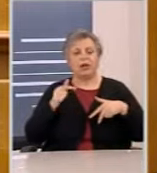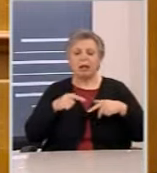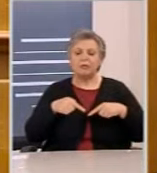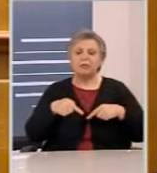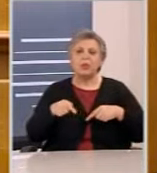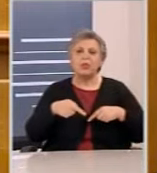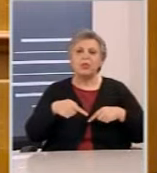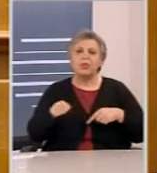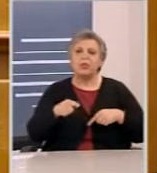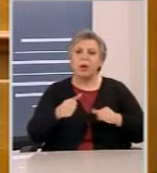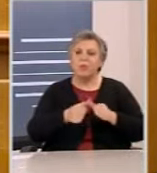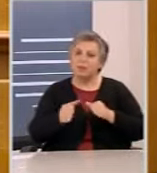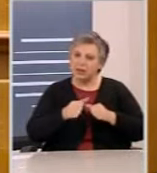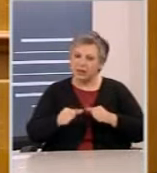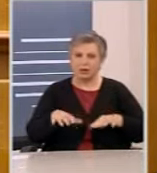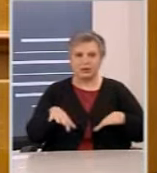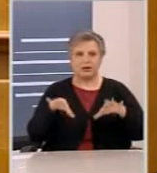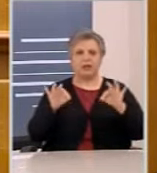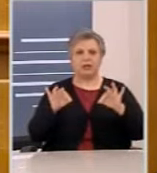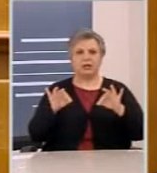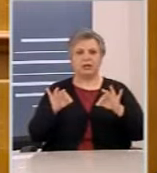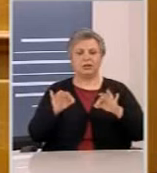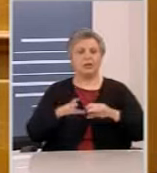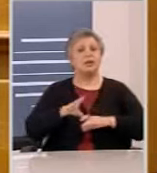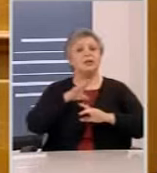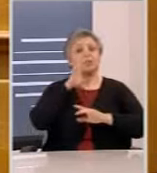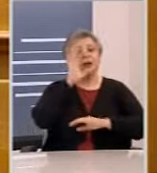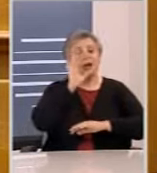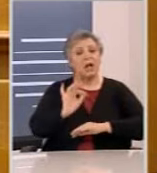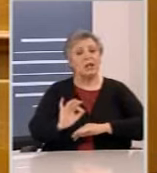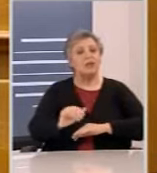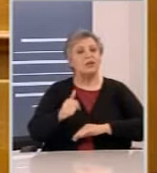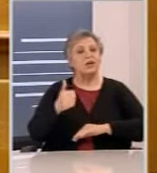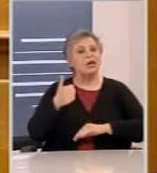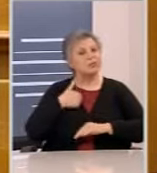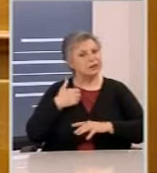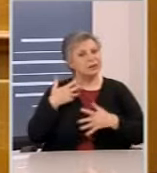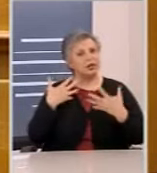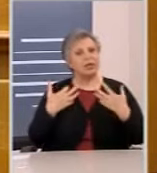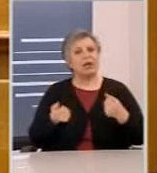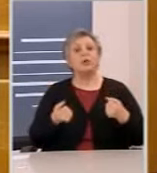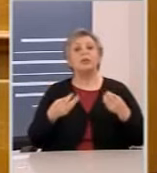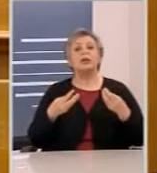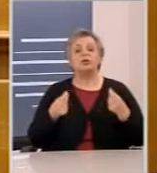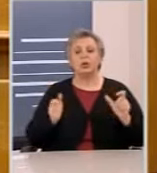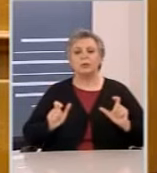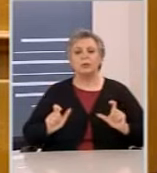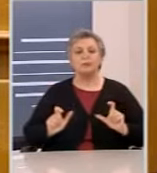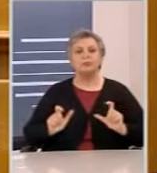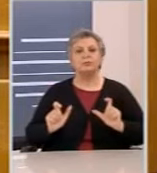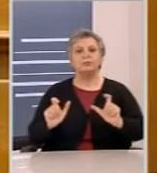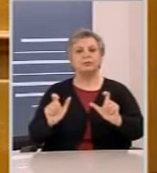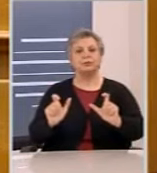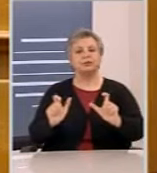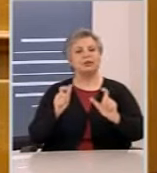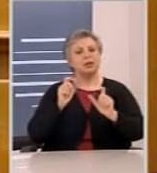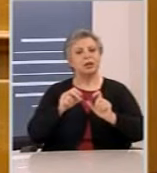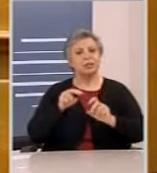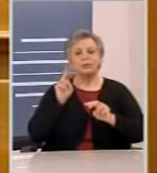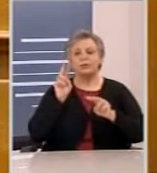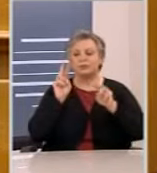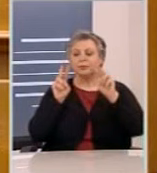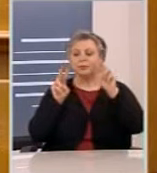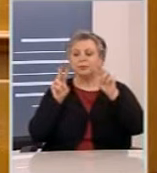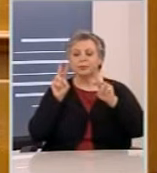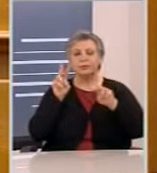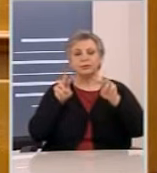επόμενους μήνες. Και πραγματικά θα βάλουμε μηχανισμούς συστηματικής επιτήρησης αυτών των φαινομένων